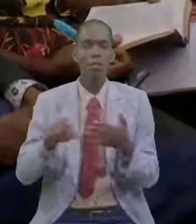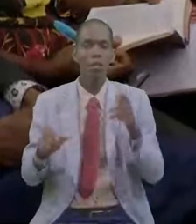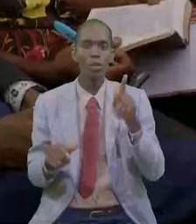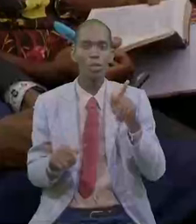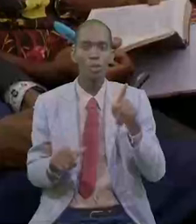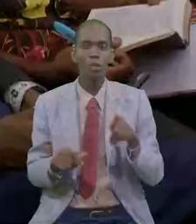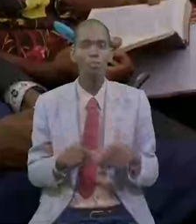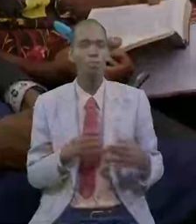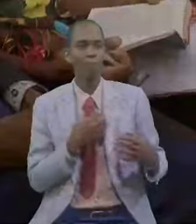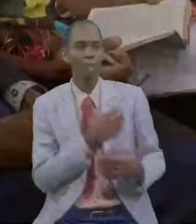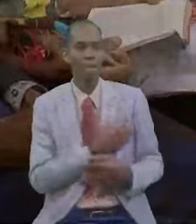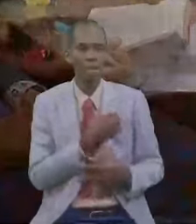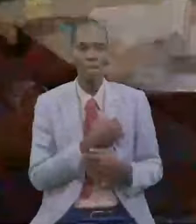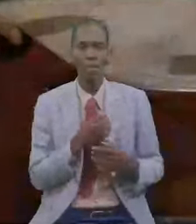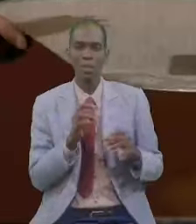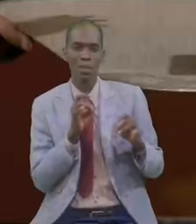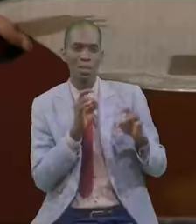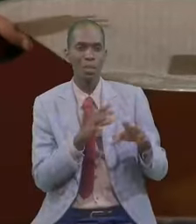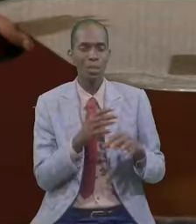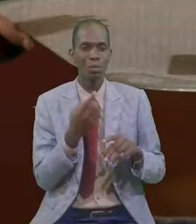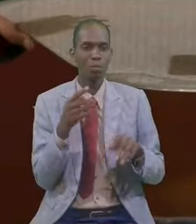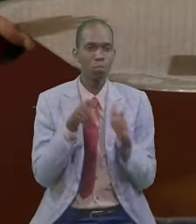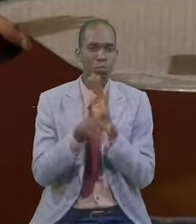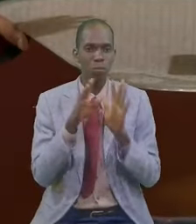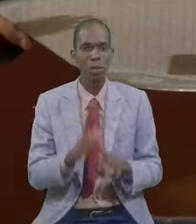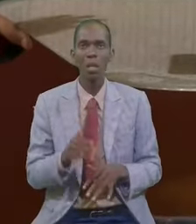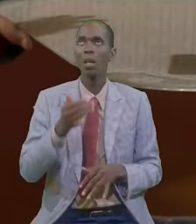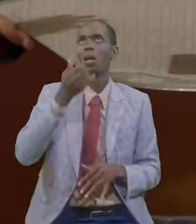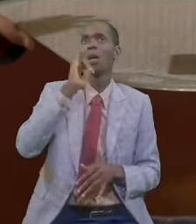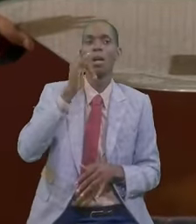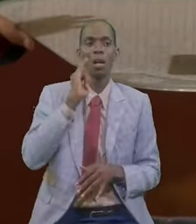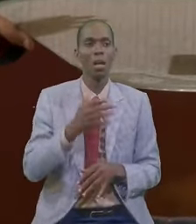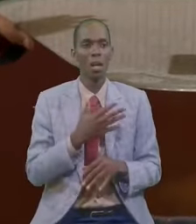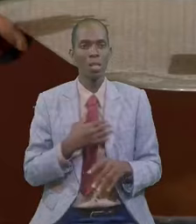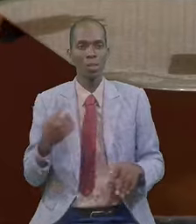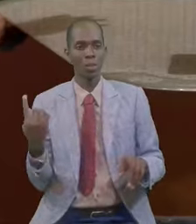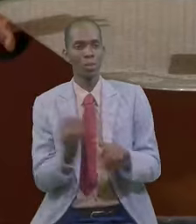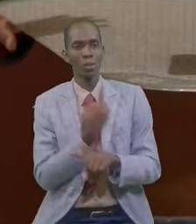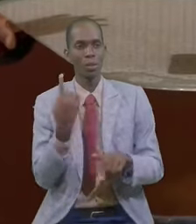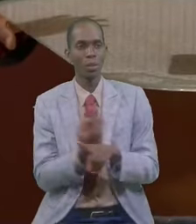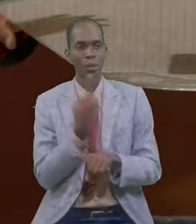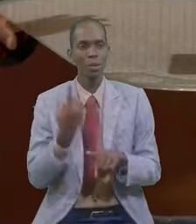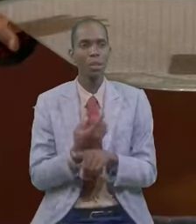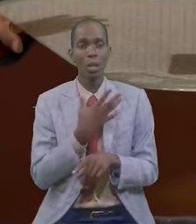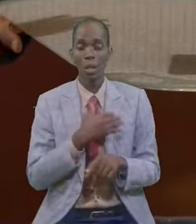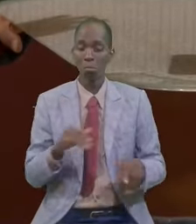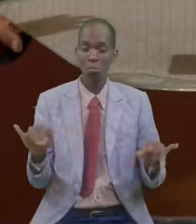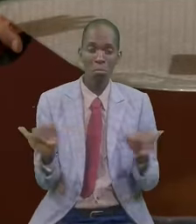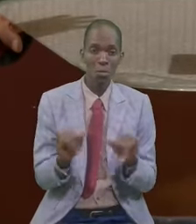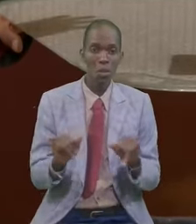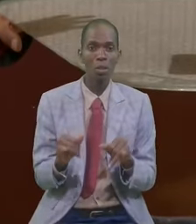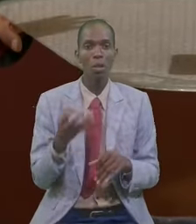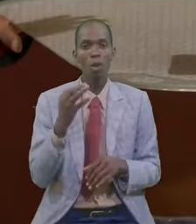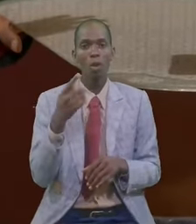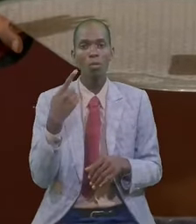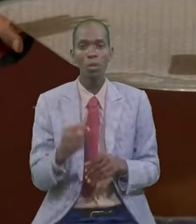L'envie, l'ivrognerie, les excès de table et les choses, les excès de table et les choses